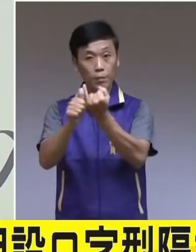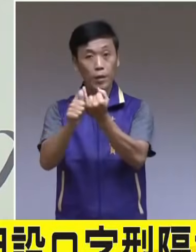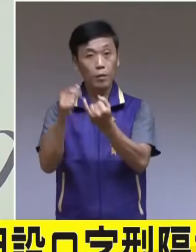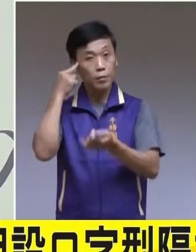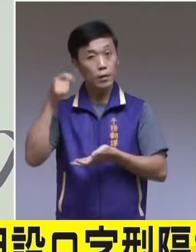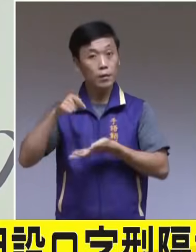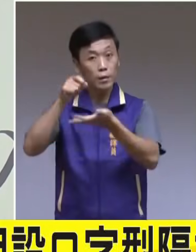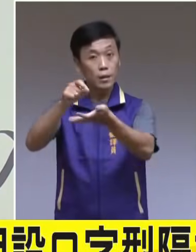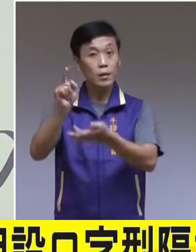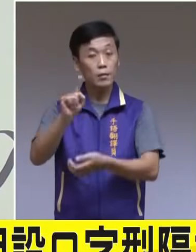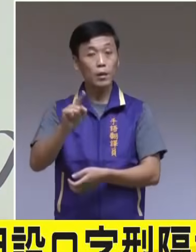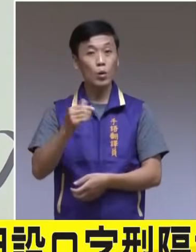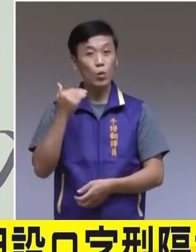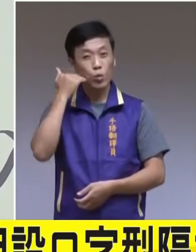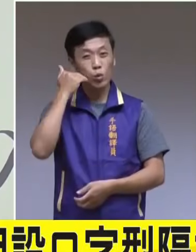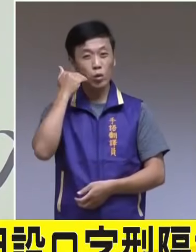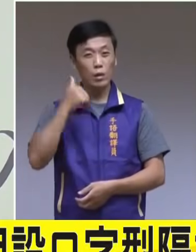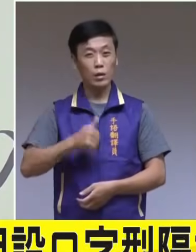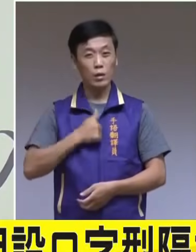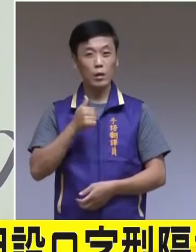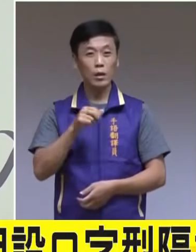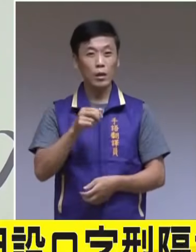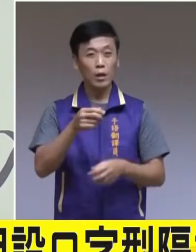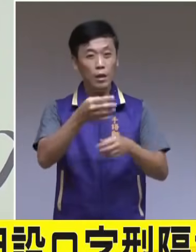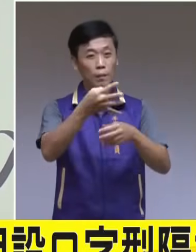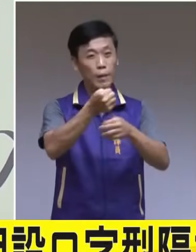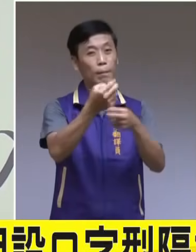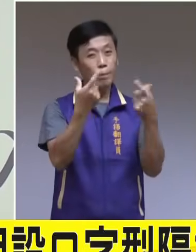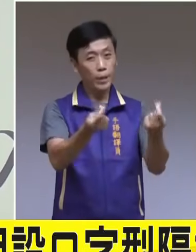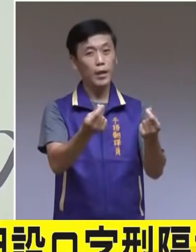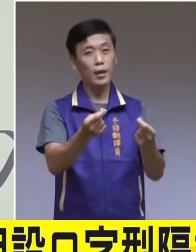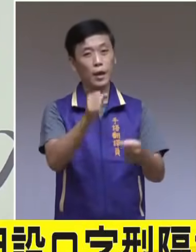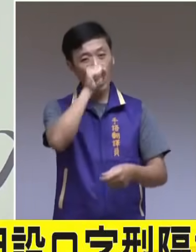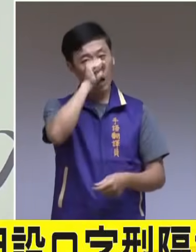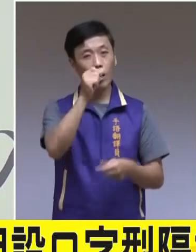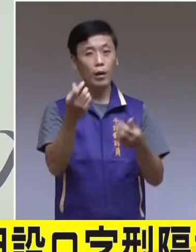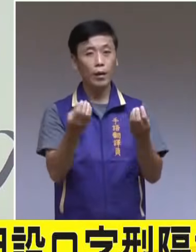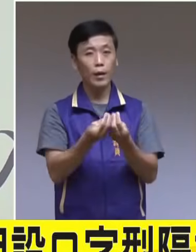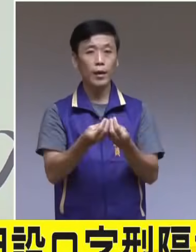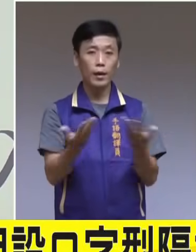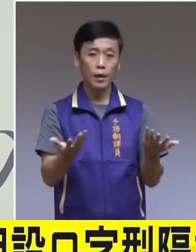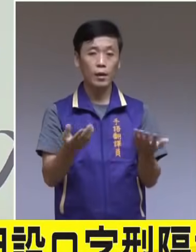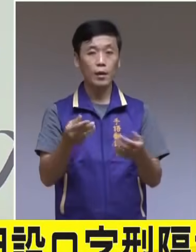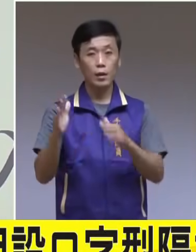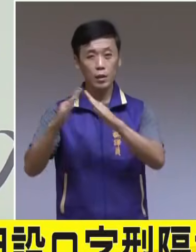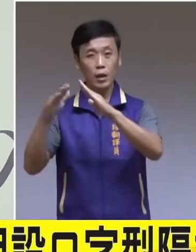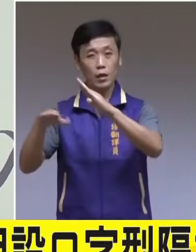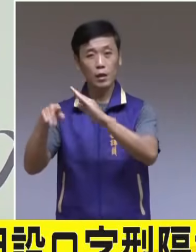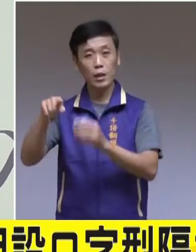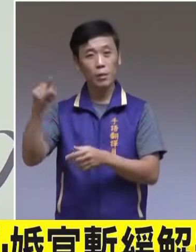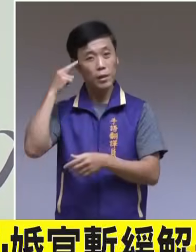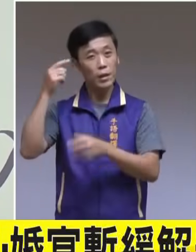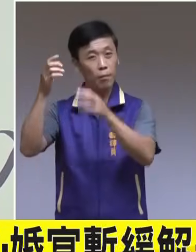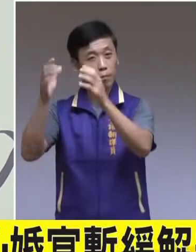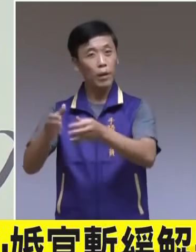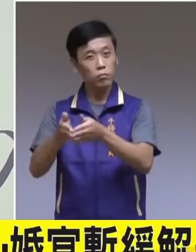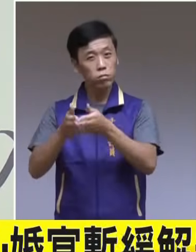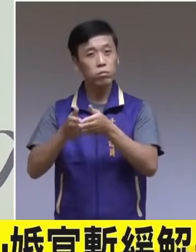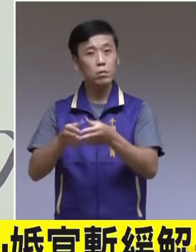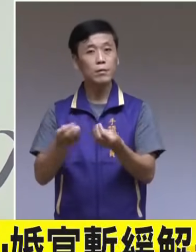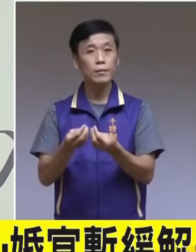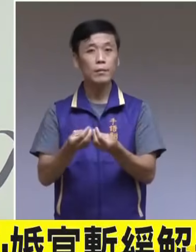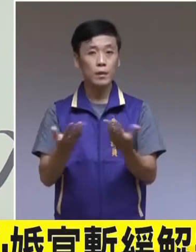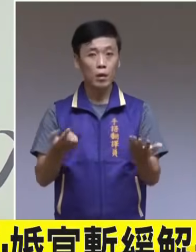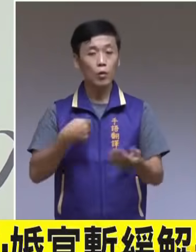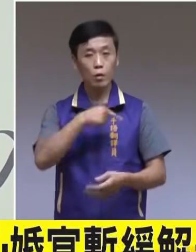缓但是真的有哪些的真的看日的还有一些家庭他觉得说真的有需要，那我们也希